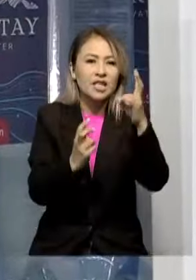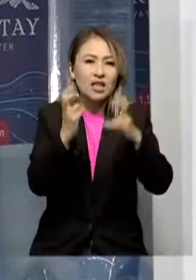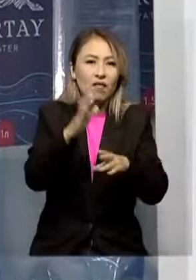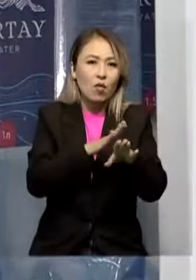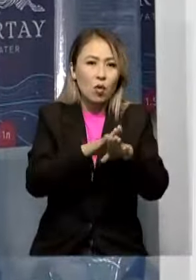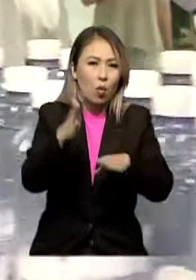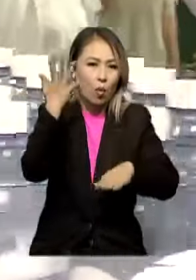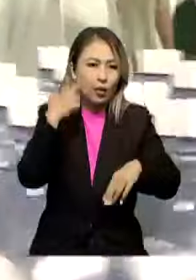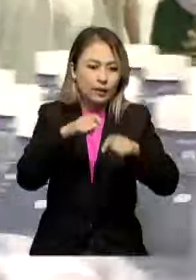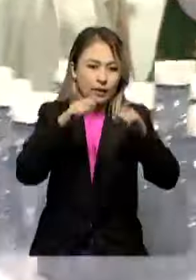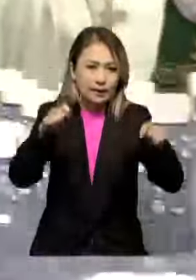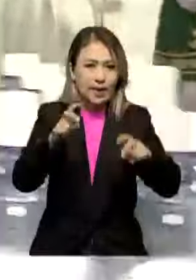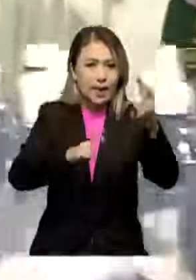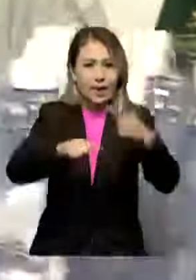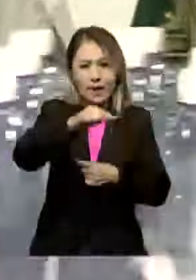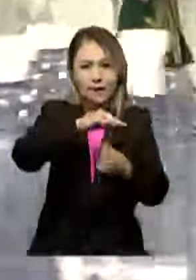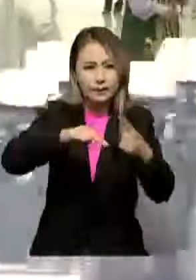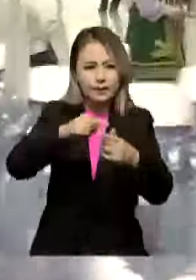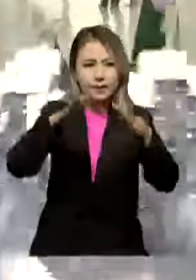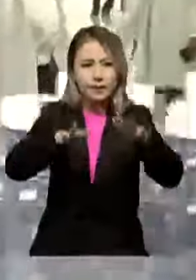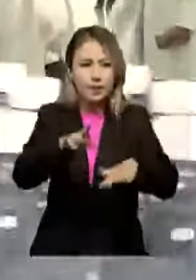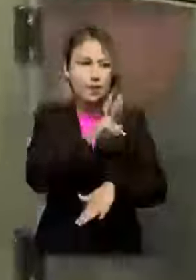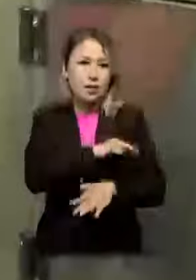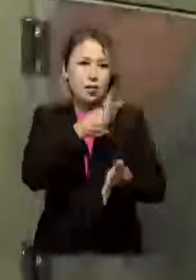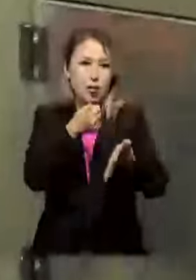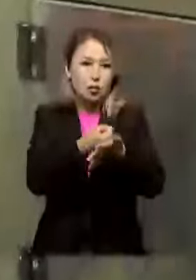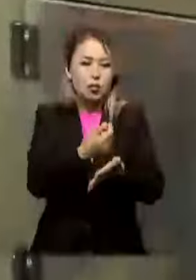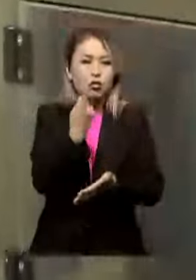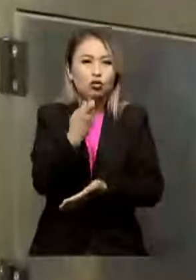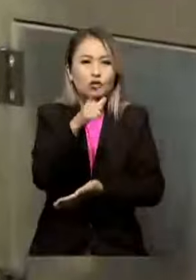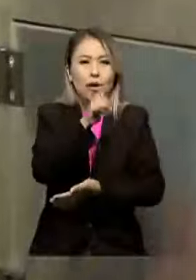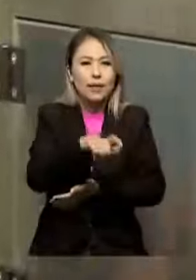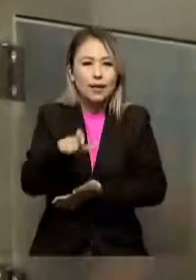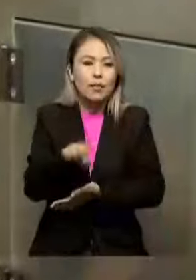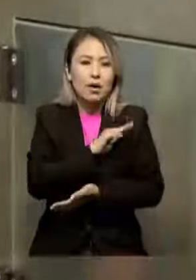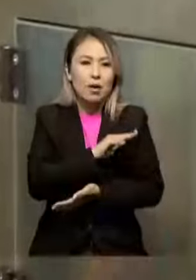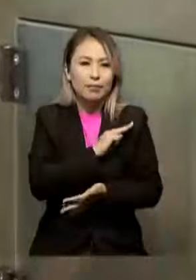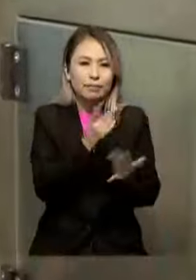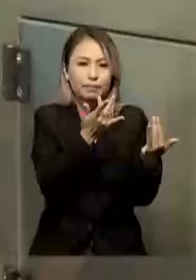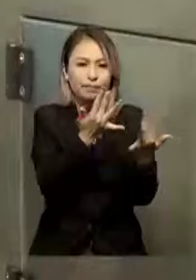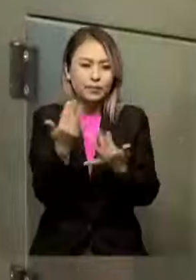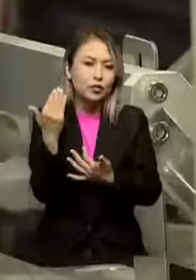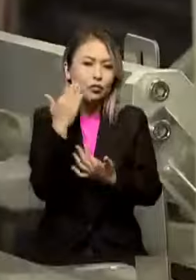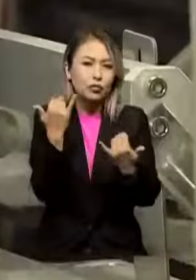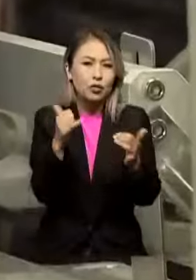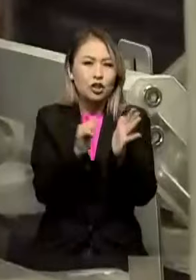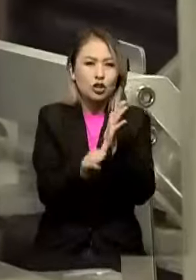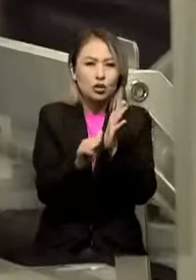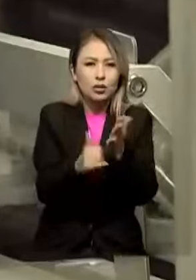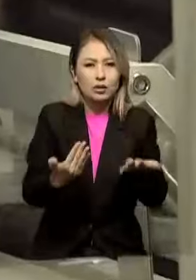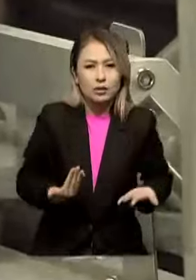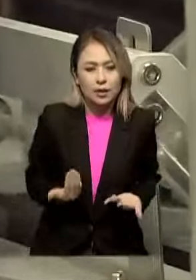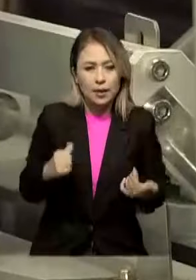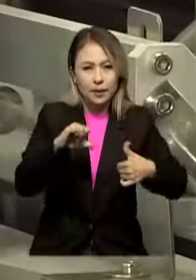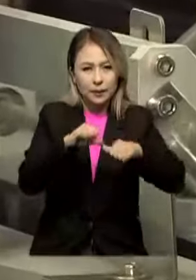қуатына шыққан кезде кәсіпкер жұмыс орындарының санын 100 адамға дейін арттыруды жоспарлап отыр. Қазірдің өзінде мұнда 60 шақты ауыл тұрғыны тұрақты